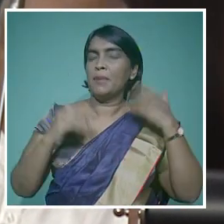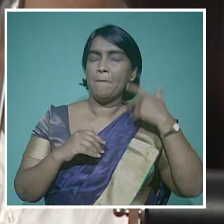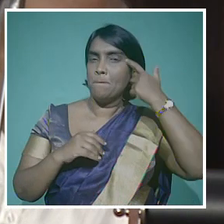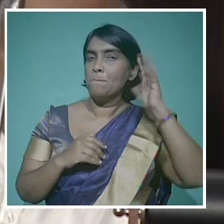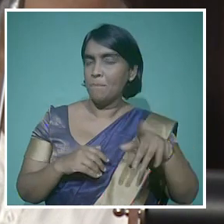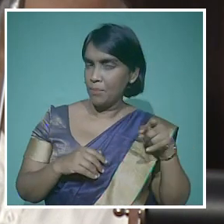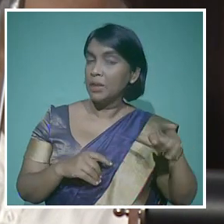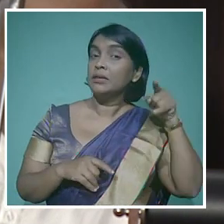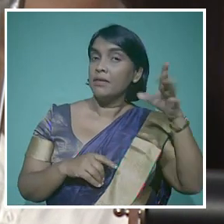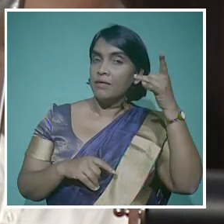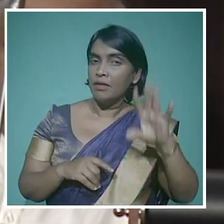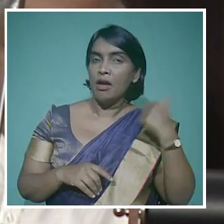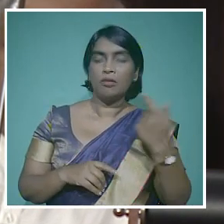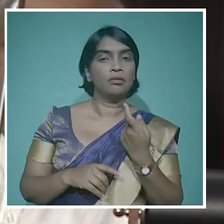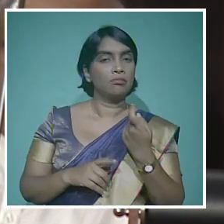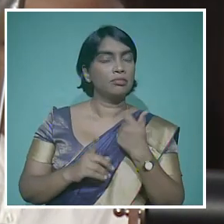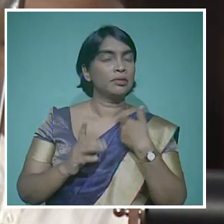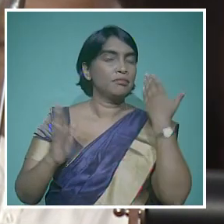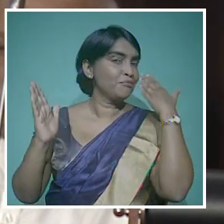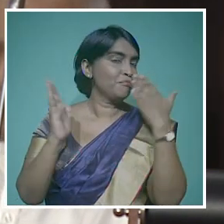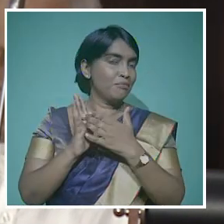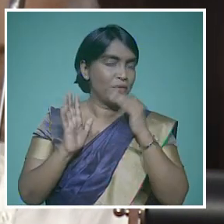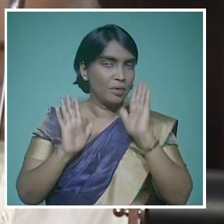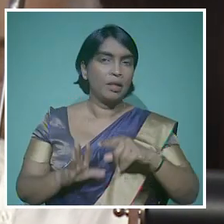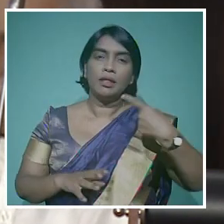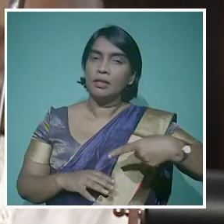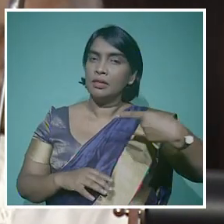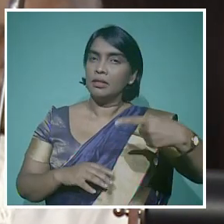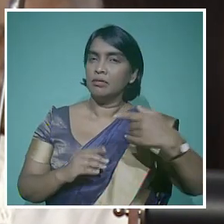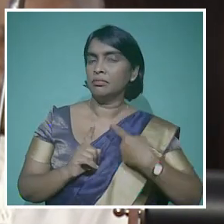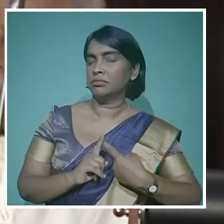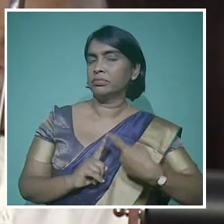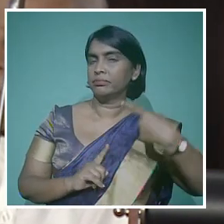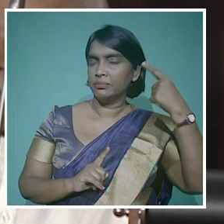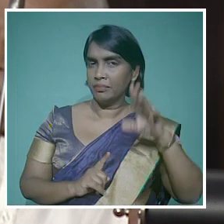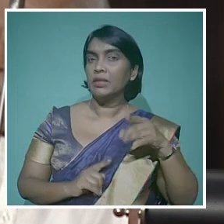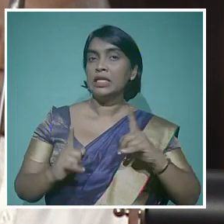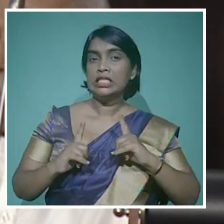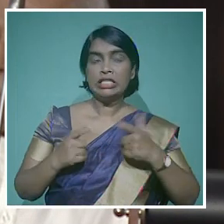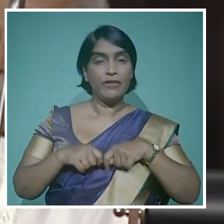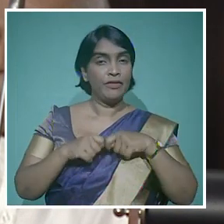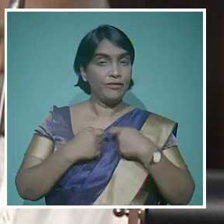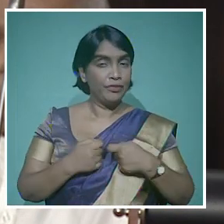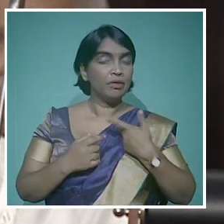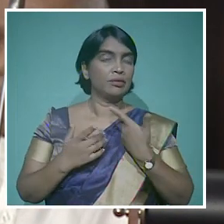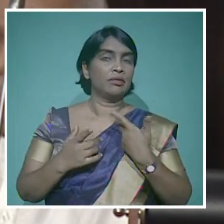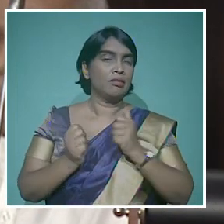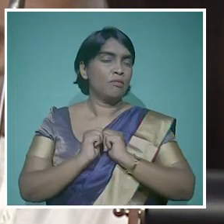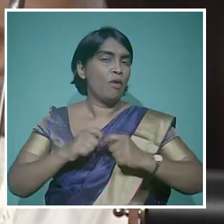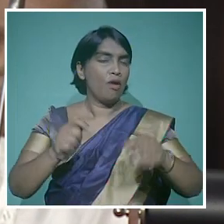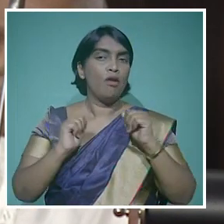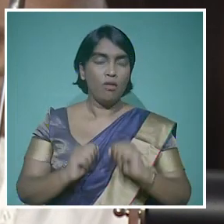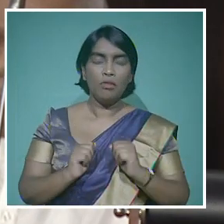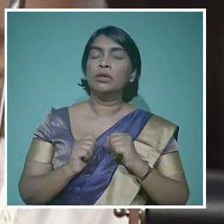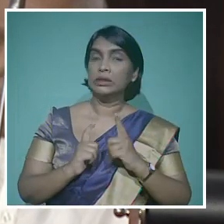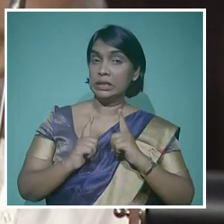කරනවා. ඒ නිසා නව ආර්ථික පදනම ඔස්සේ දවසින් දවස ඉහළ නැංවෙන ජීවන රටාවක් උත්තේජනය කරන